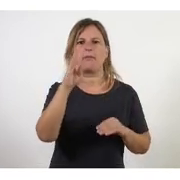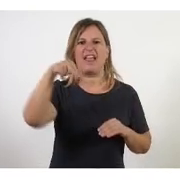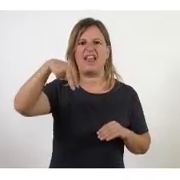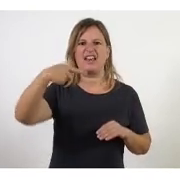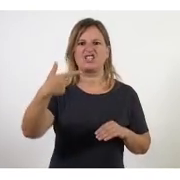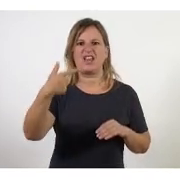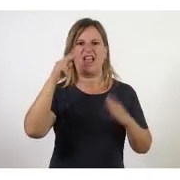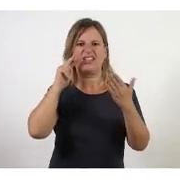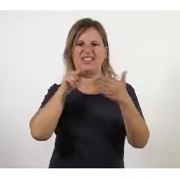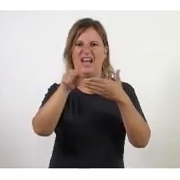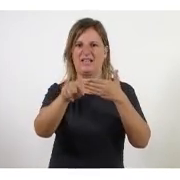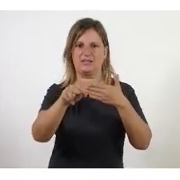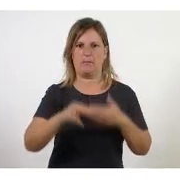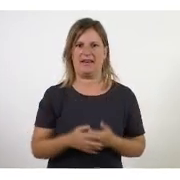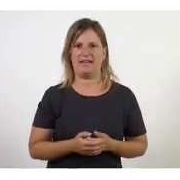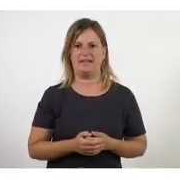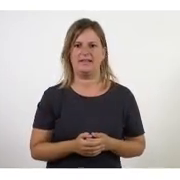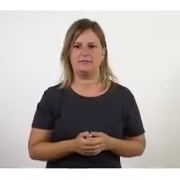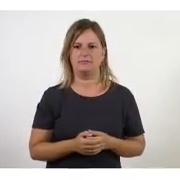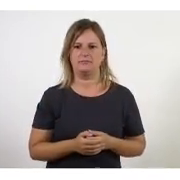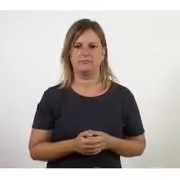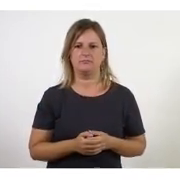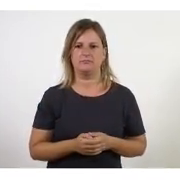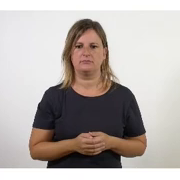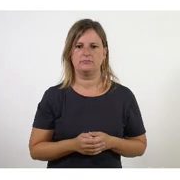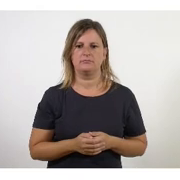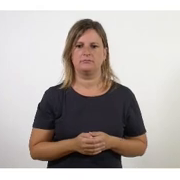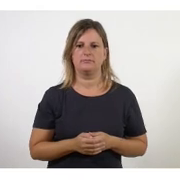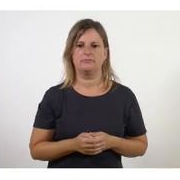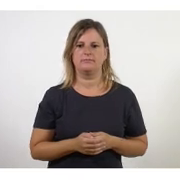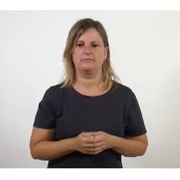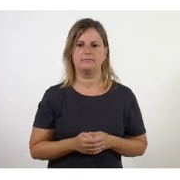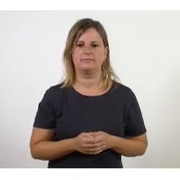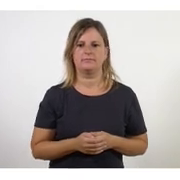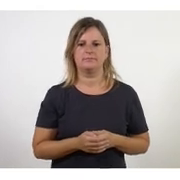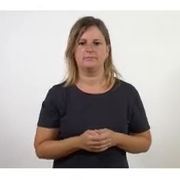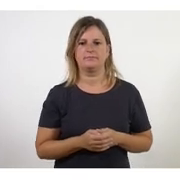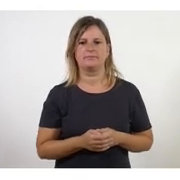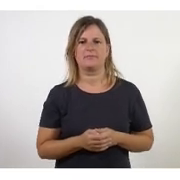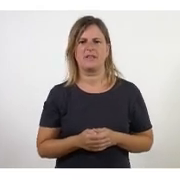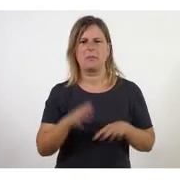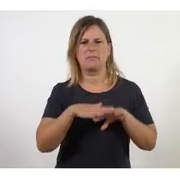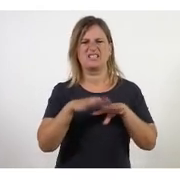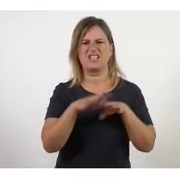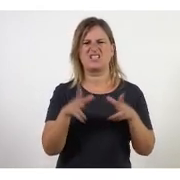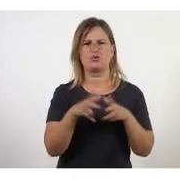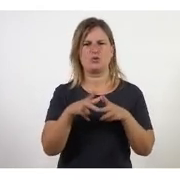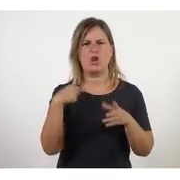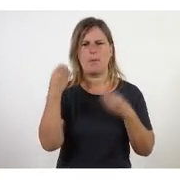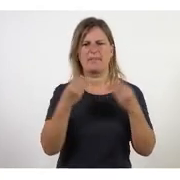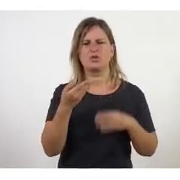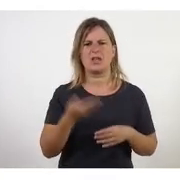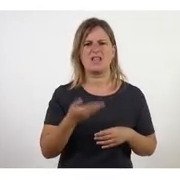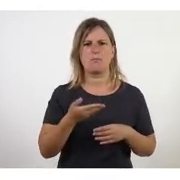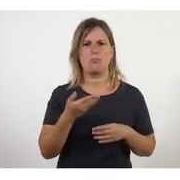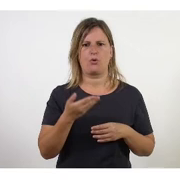transparent. Vale? Si, ja us dic, és per afinar molt, però el tema de xarxes és important. Jo considero que és important que